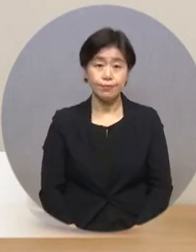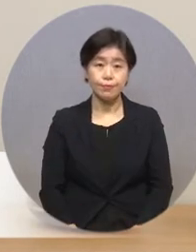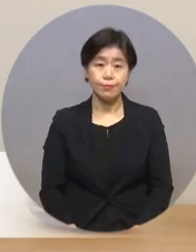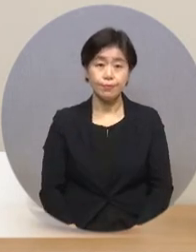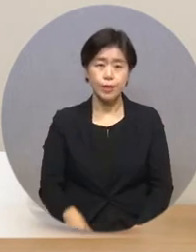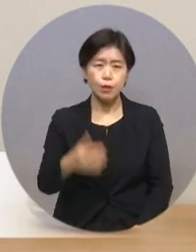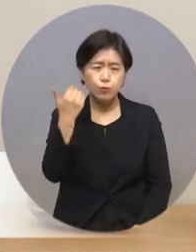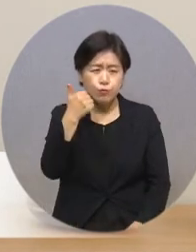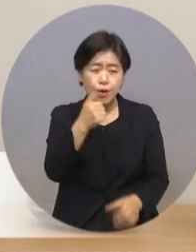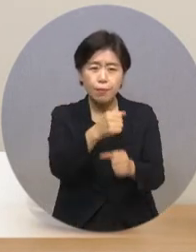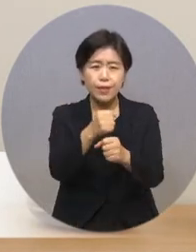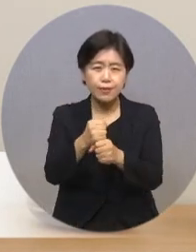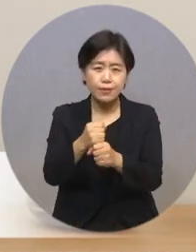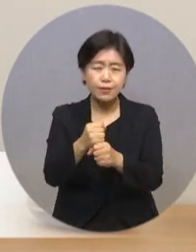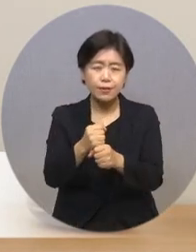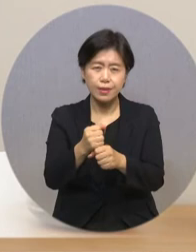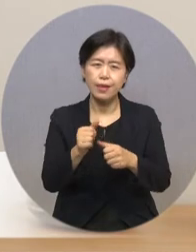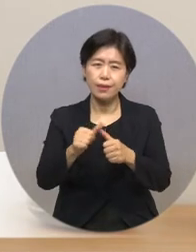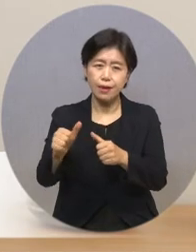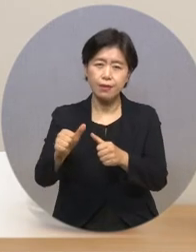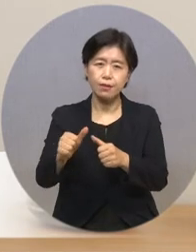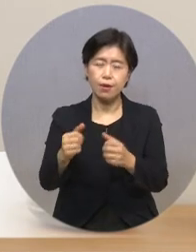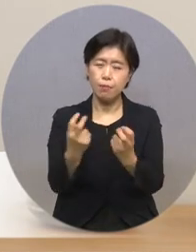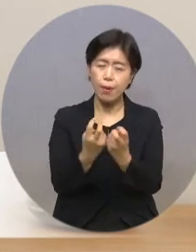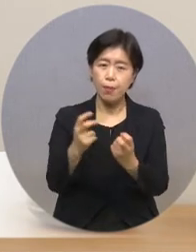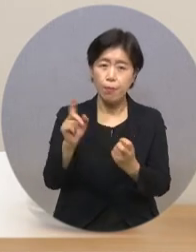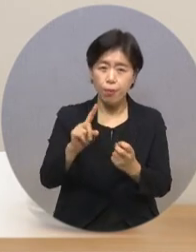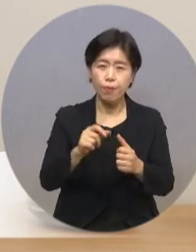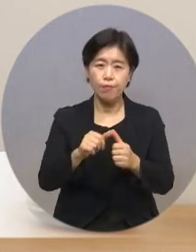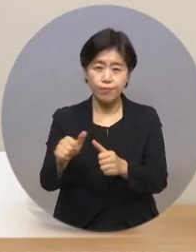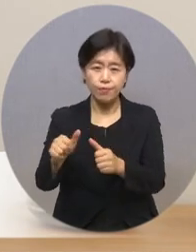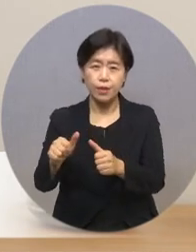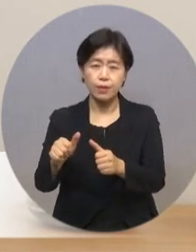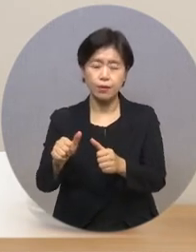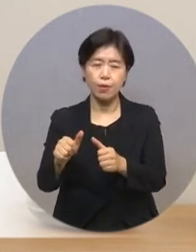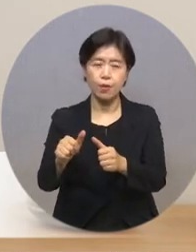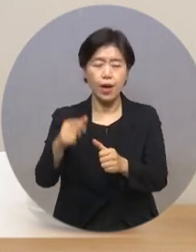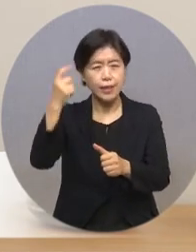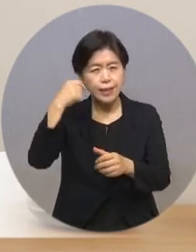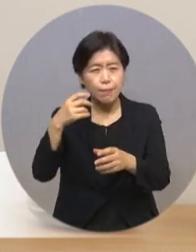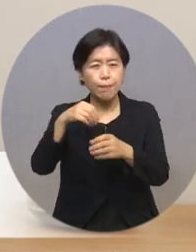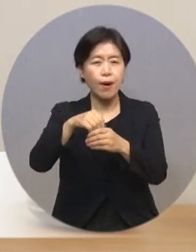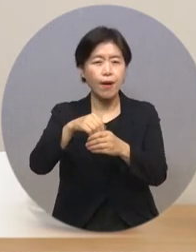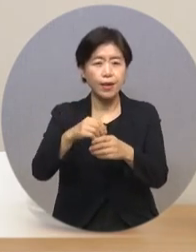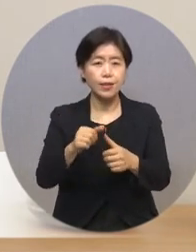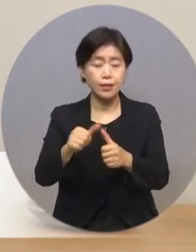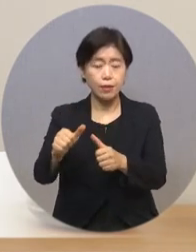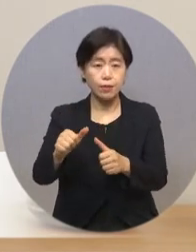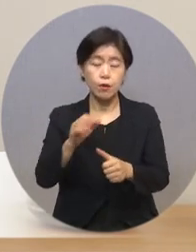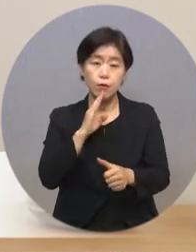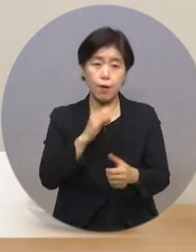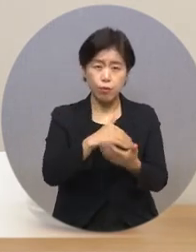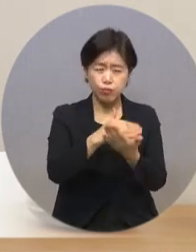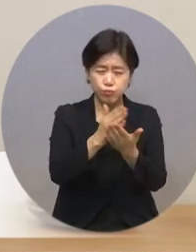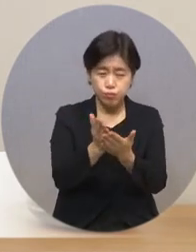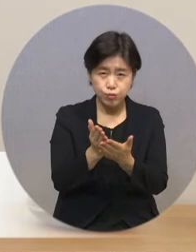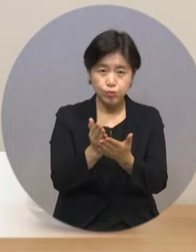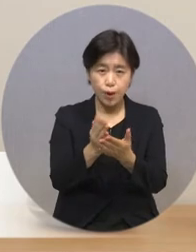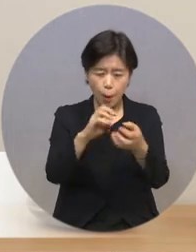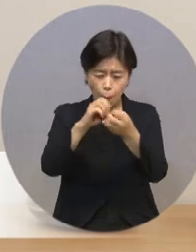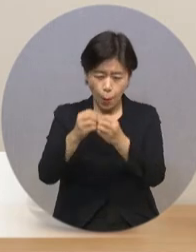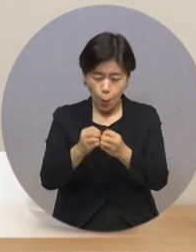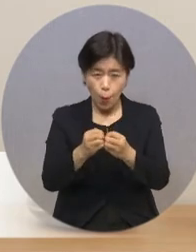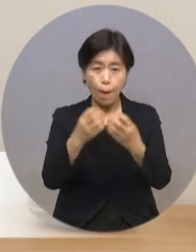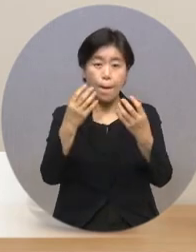누가 만드느냐에 따라서 또 그리고 어떤 방식으로 접근을 하고 의미를 부여하느냐에 따라서 정말 다양하고 색다른 작품이